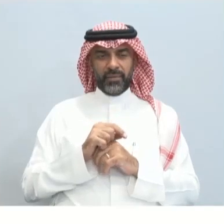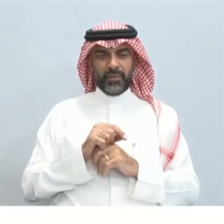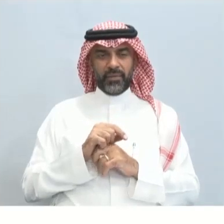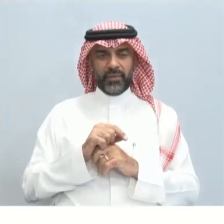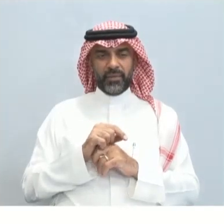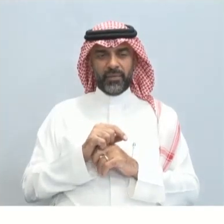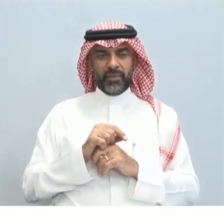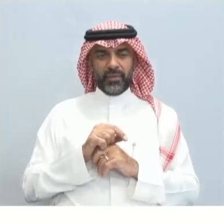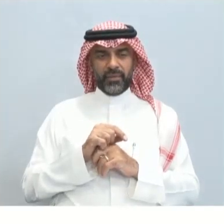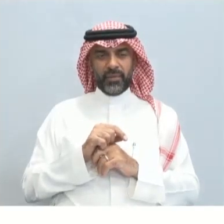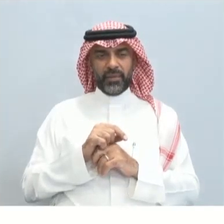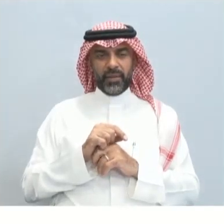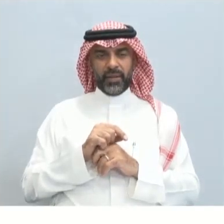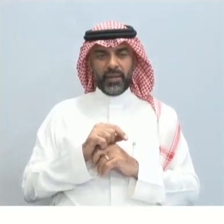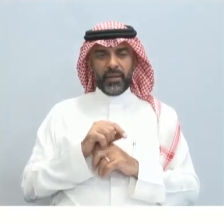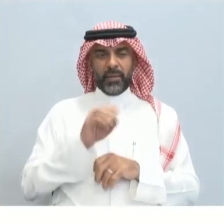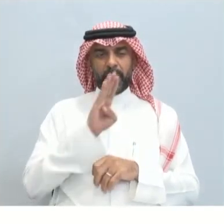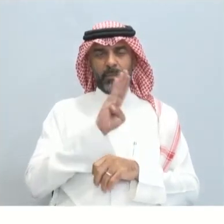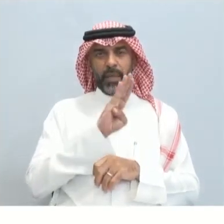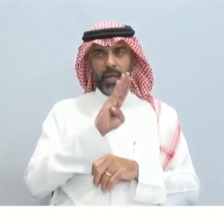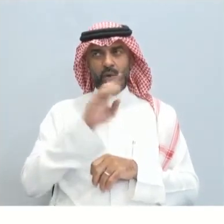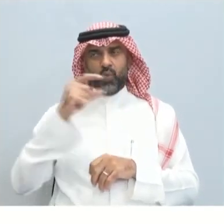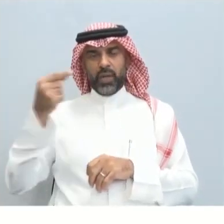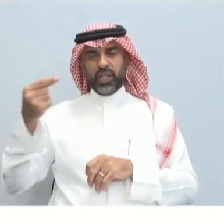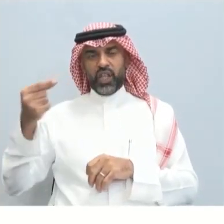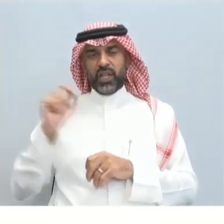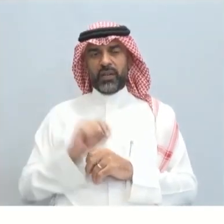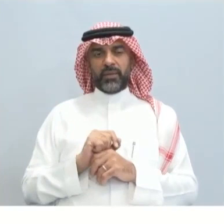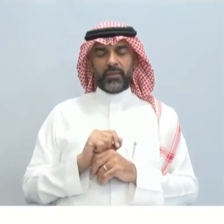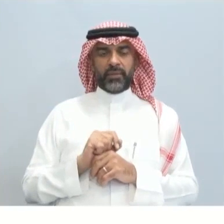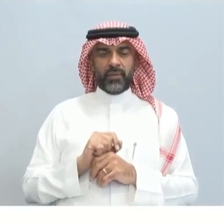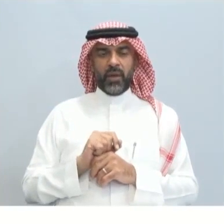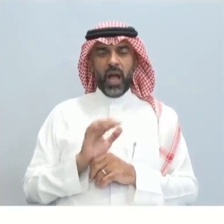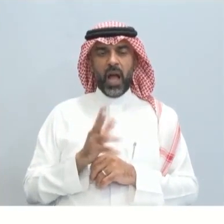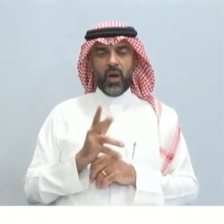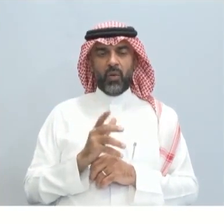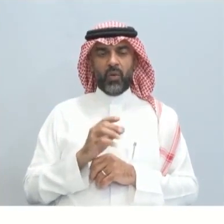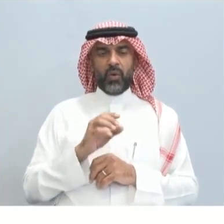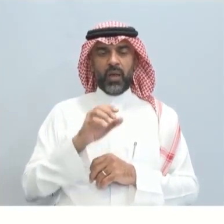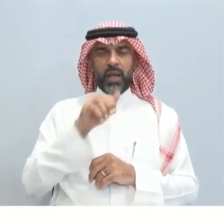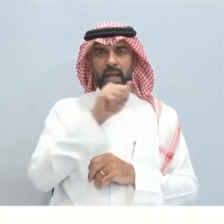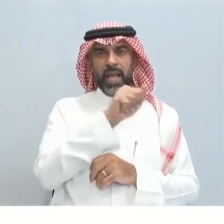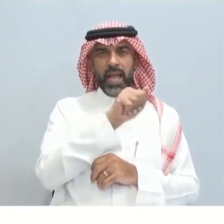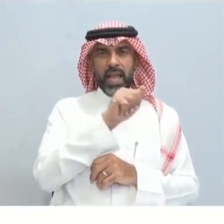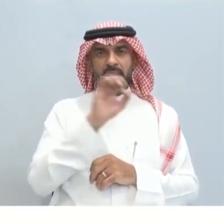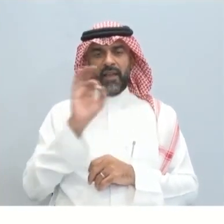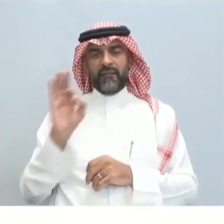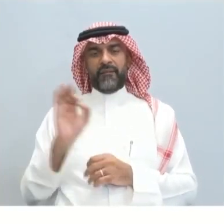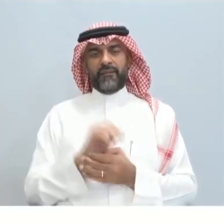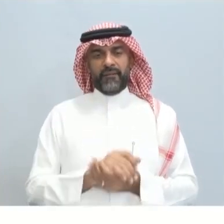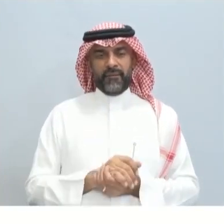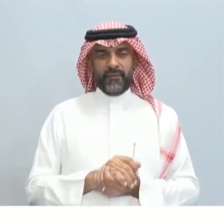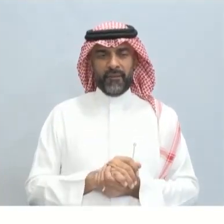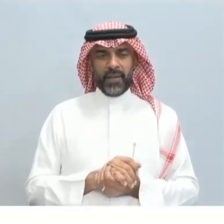قاع عندنا ما بين البي والجي هذا هو طول موجي او الا a وااف او